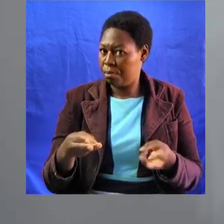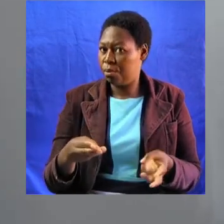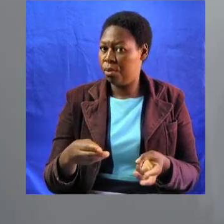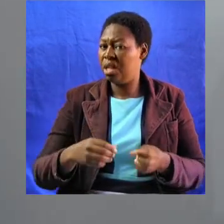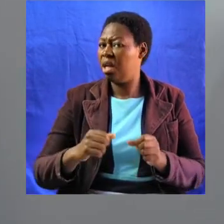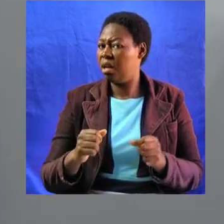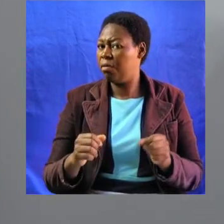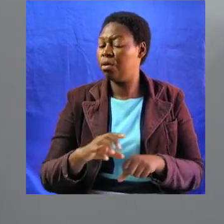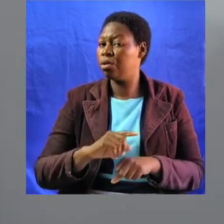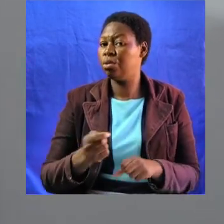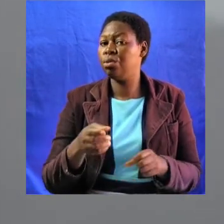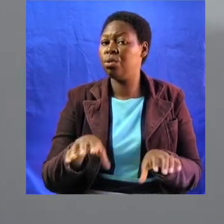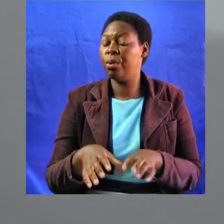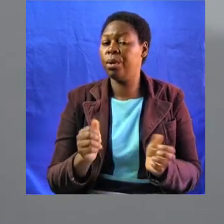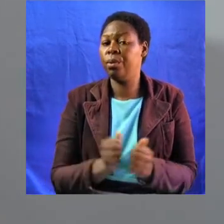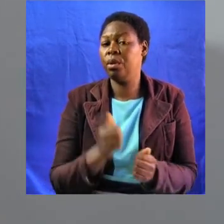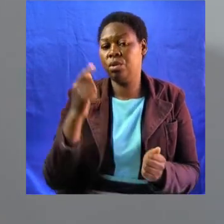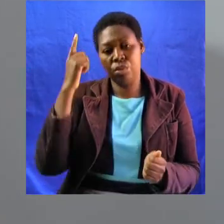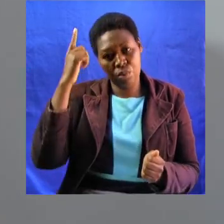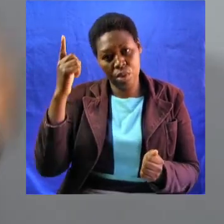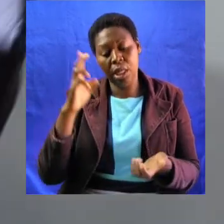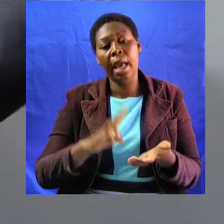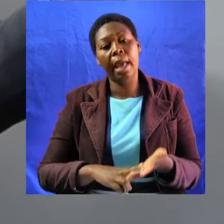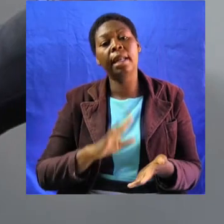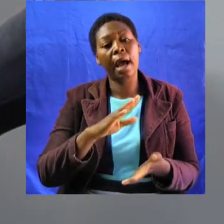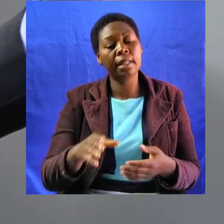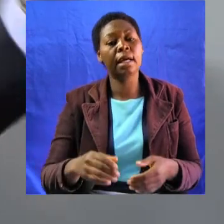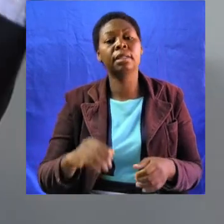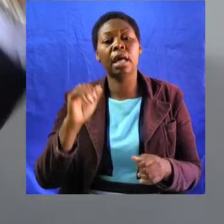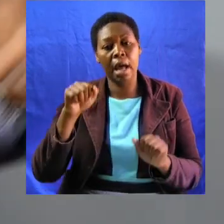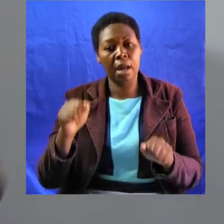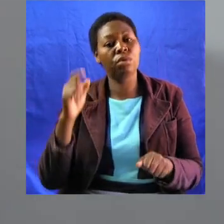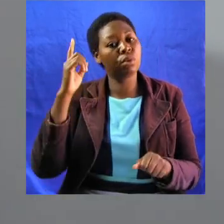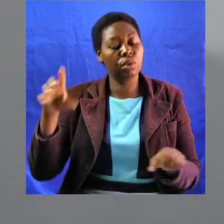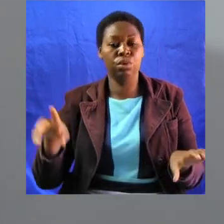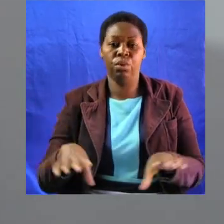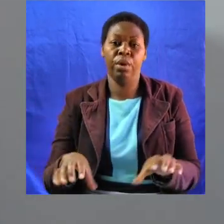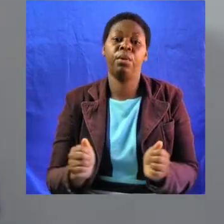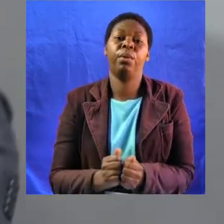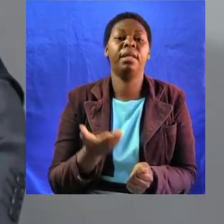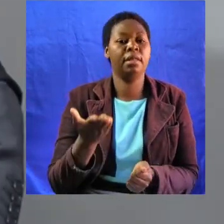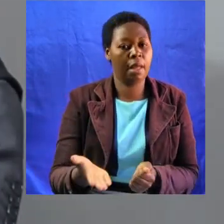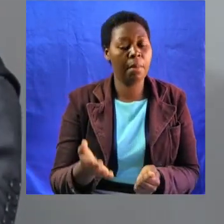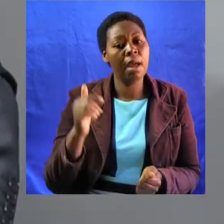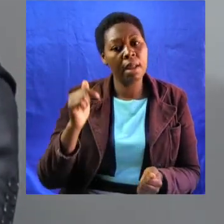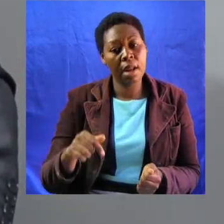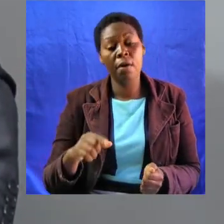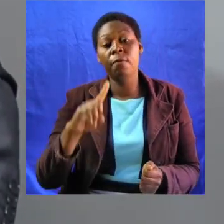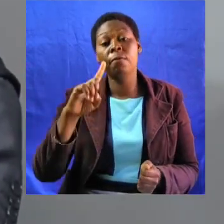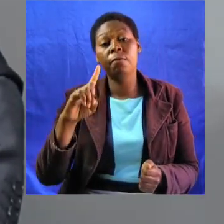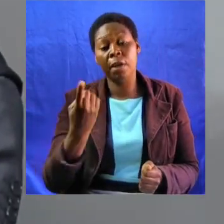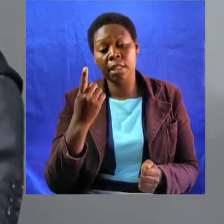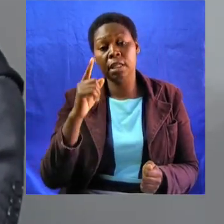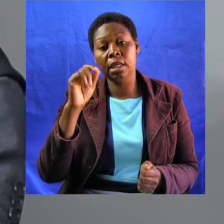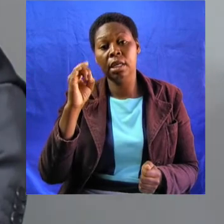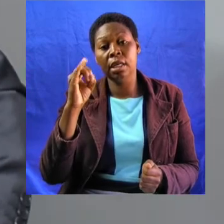auya ari kushanda achiita urongwa hwaMwari. Saka chiverengai vhesi rekupedzisira muoneke vateereri kuna Timoti wekutanga,